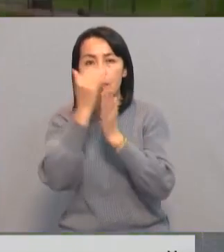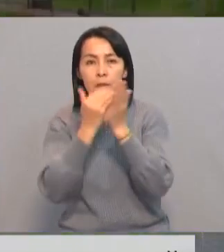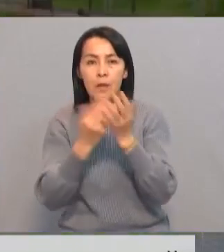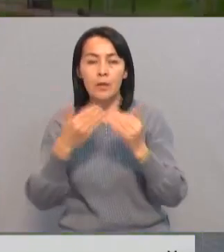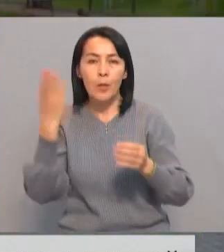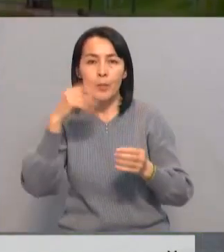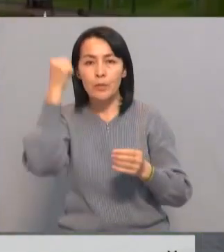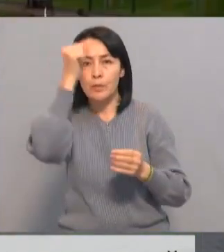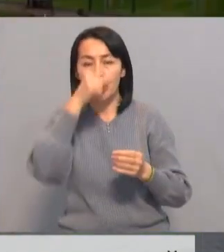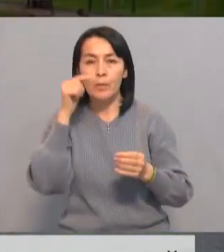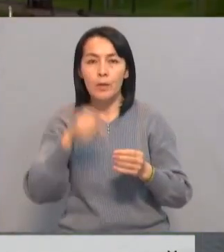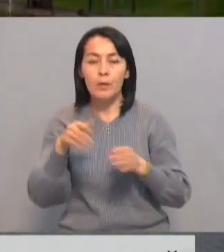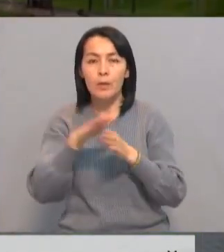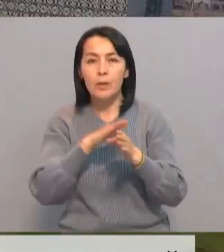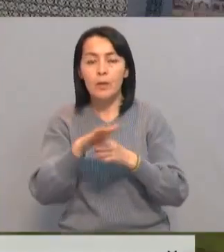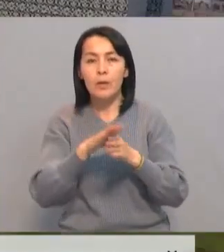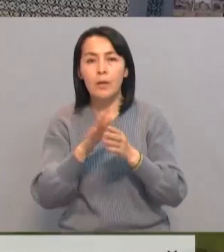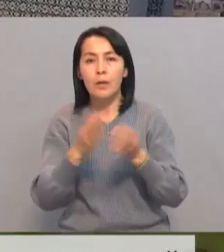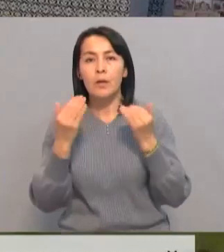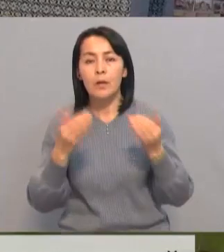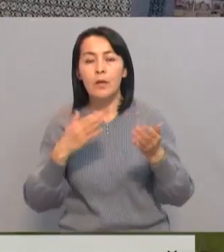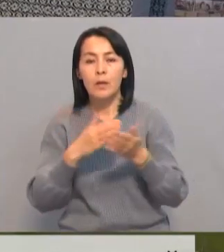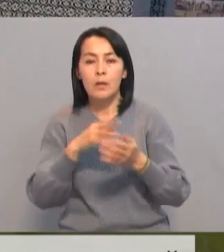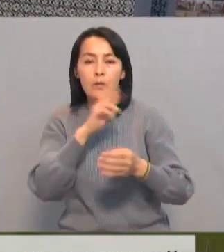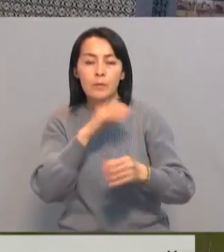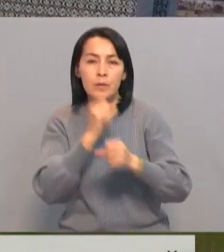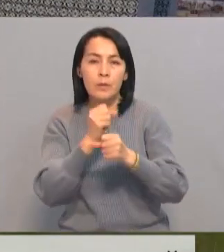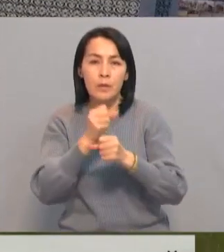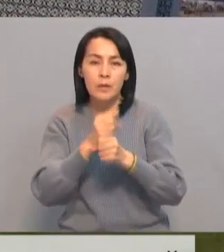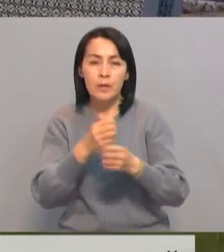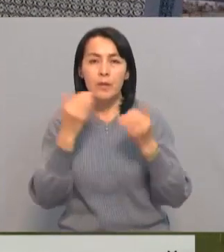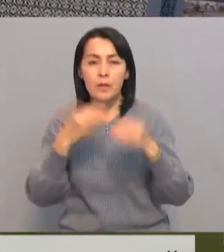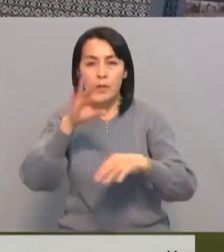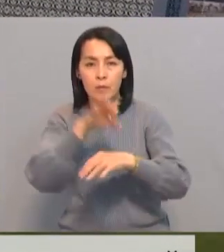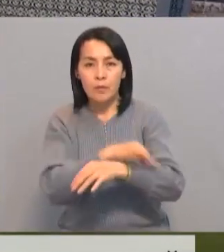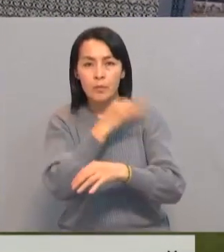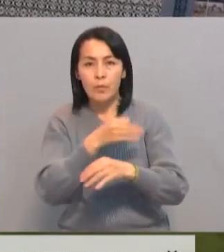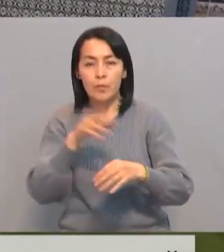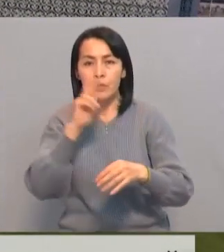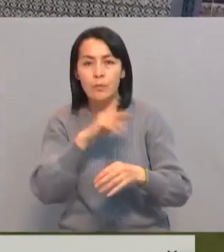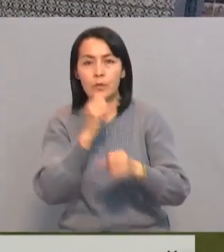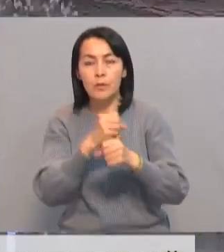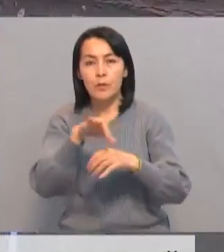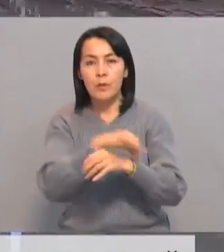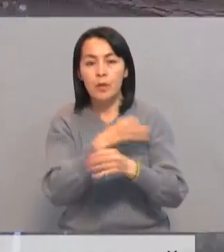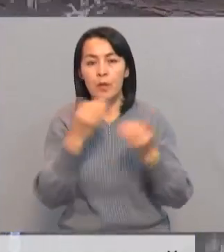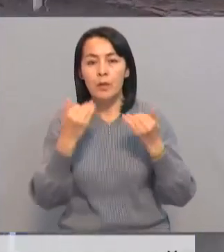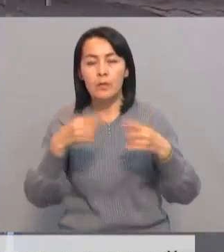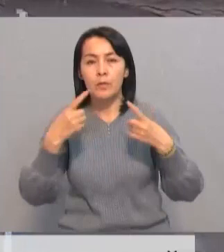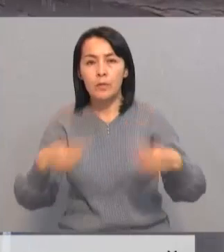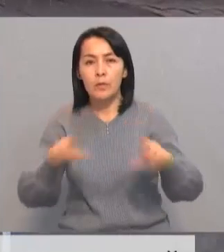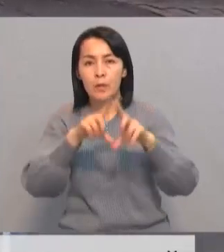декларирования. В прошлом году прошли декларирование работники государственных учреждений, их супруги, а также работники и супруги